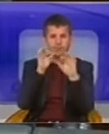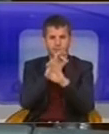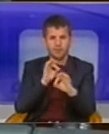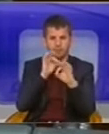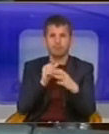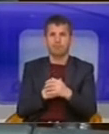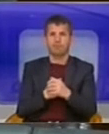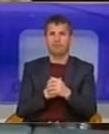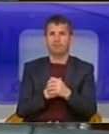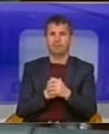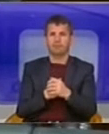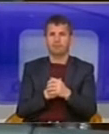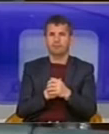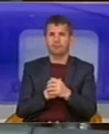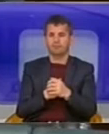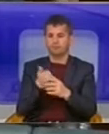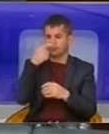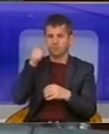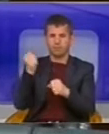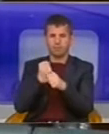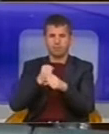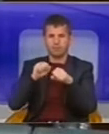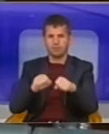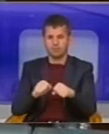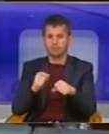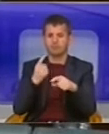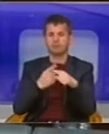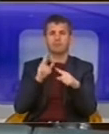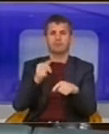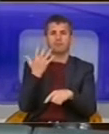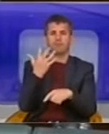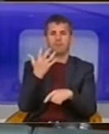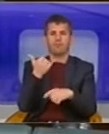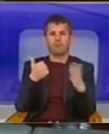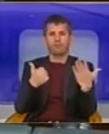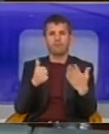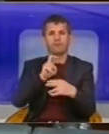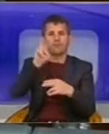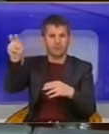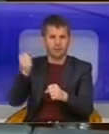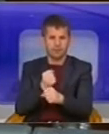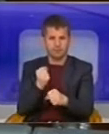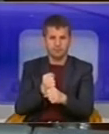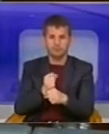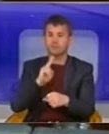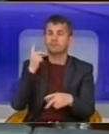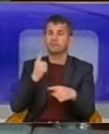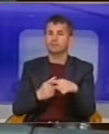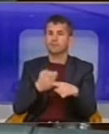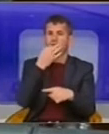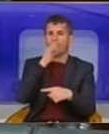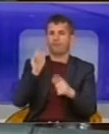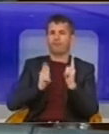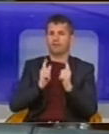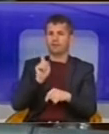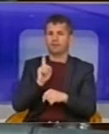duket, qeveritarët përveç punës qeverisë i kanë edhe kanë një 5-6 angazhime tjera, prandaj herave tjera mirë, është mos me i prit